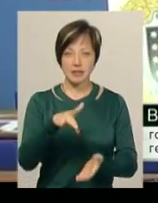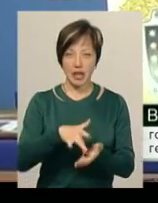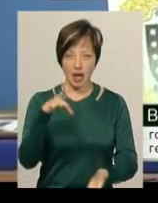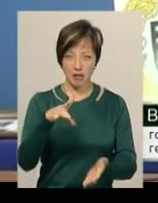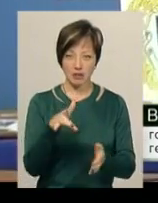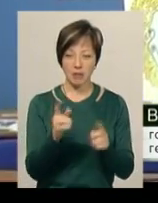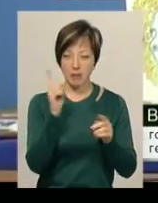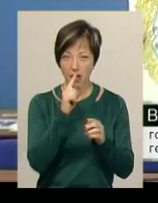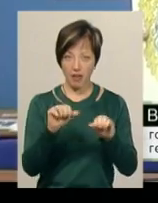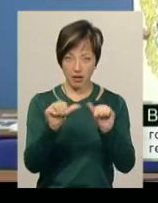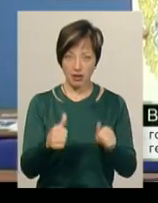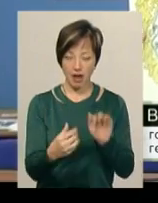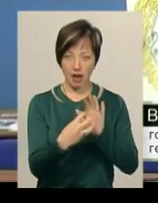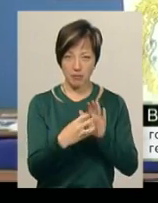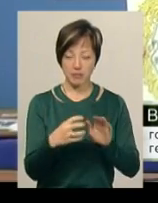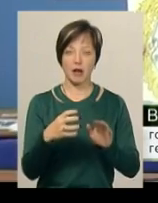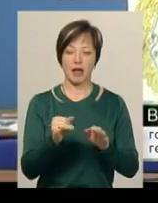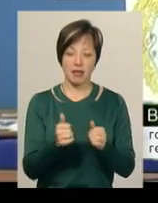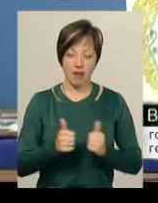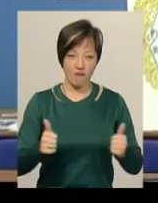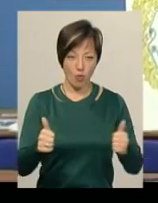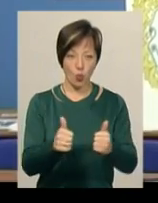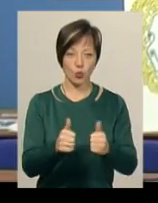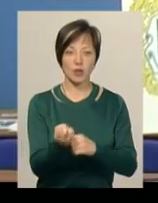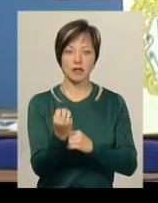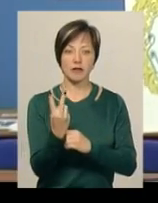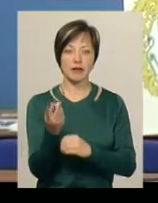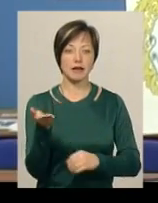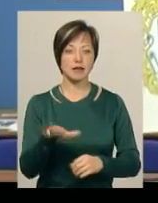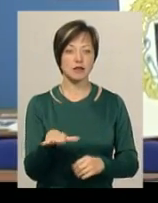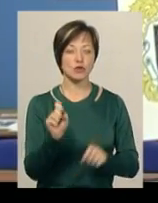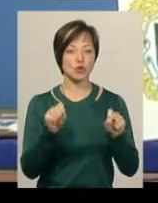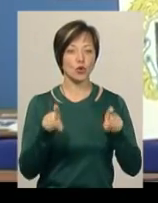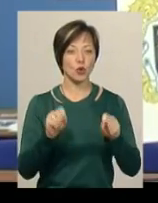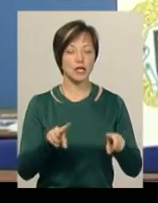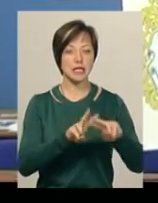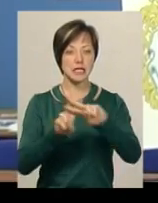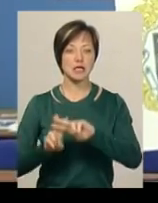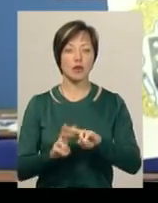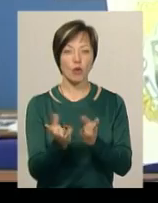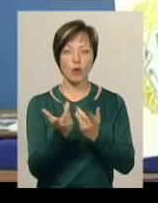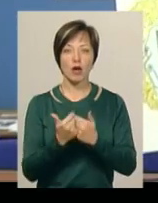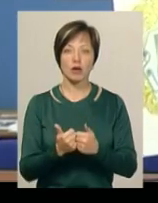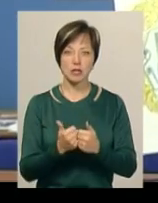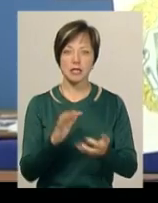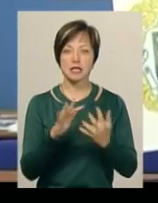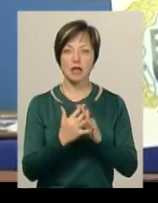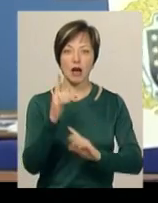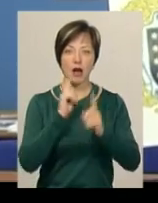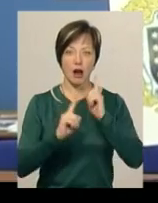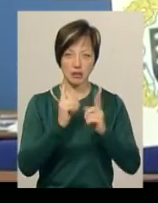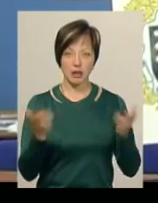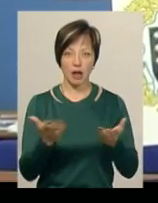загального герба і навколо 12 золотих зірок по кількості сільських рад,